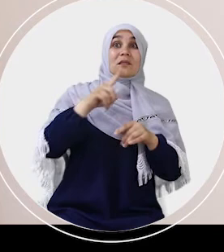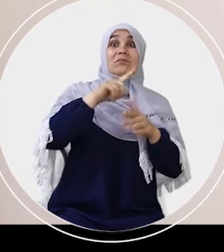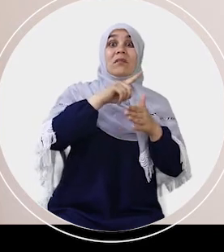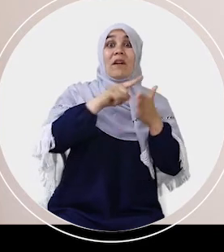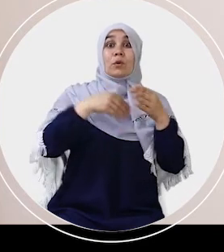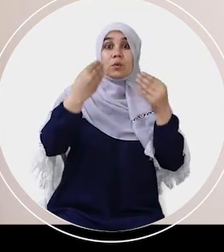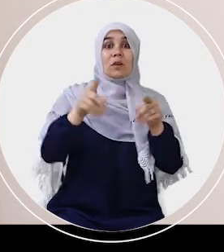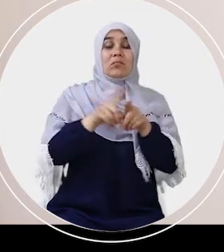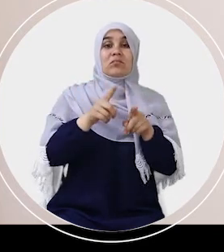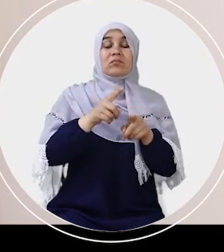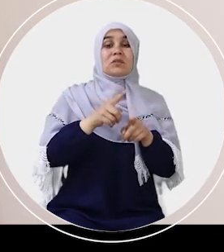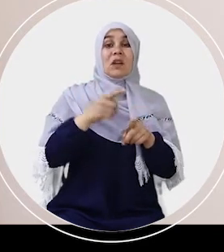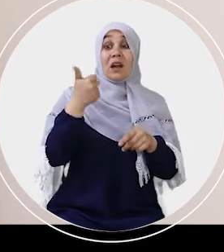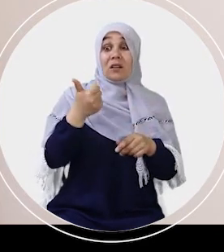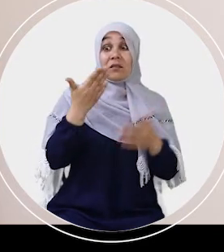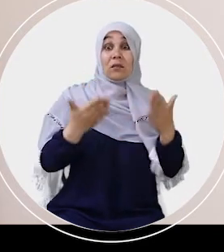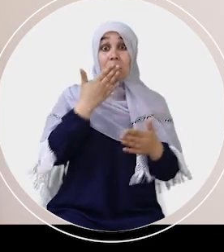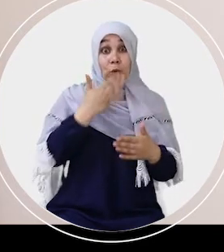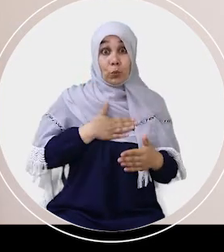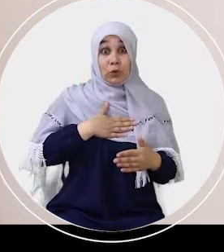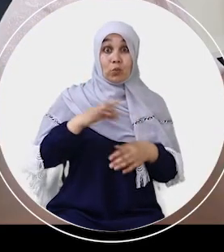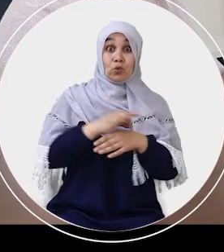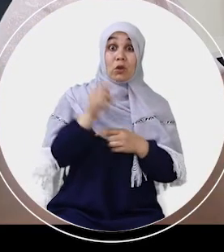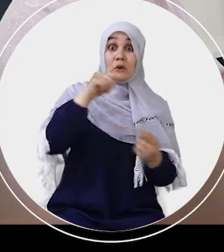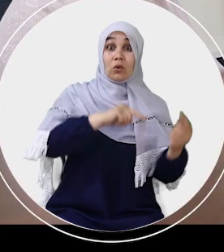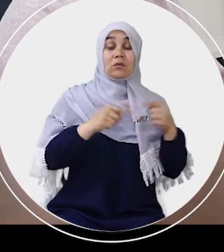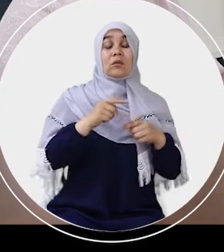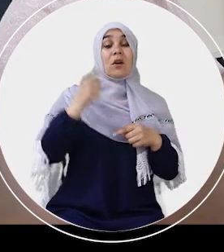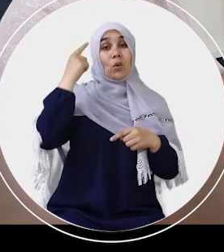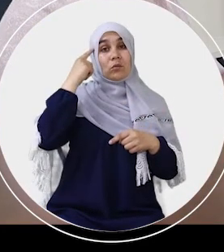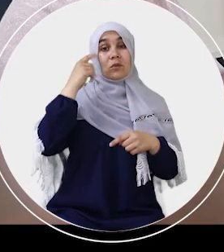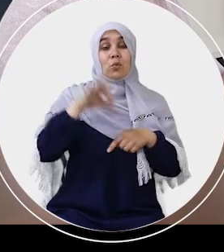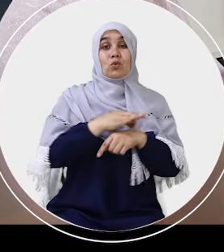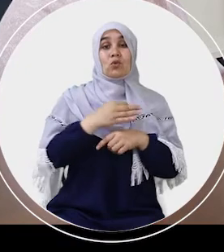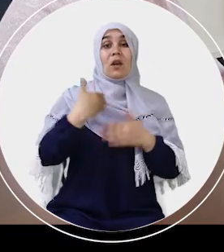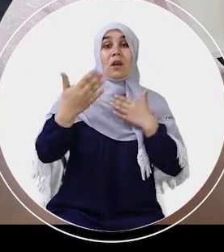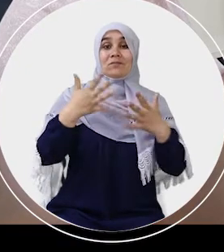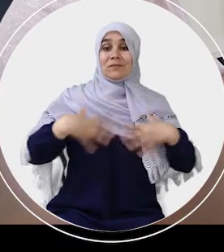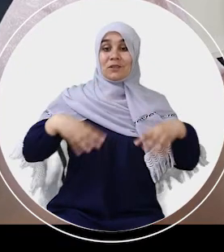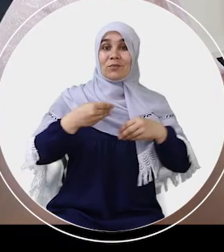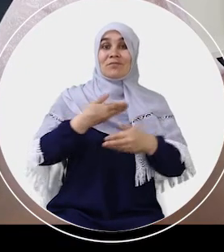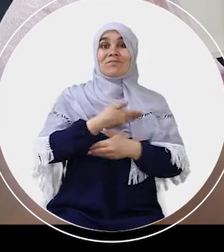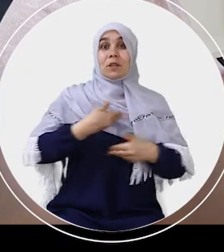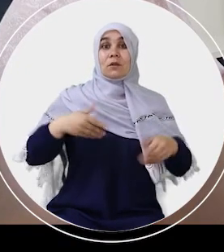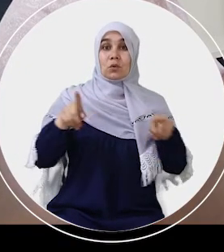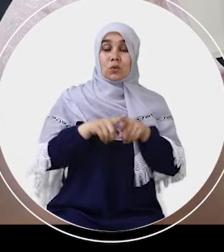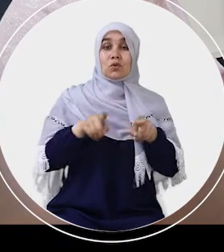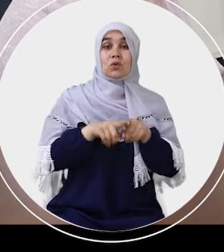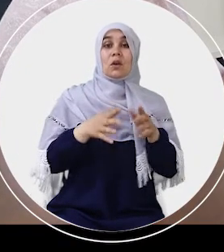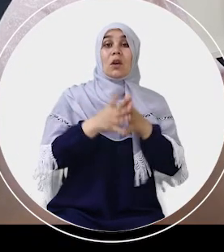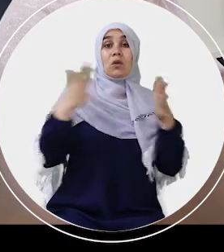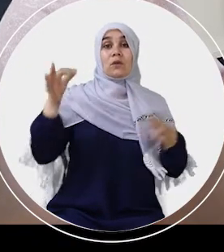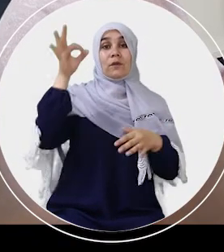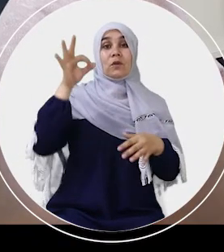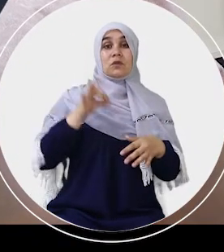chunki agar yaxshi ko'rsa er-ayolini, o'ylaymanki er-xotin munosabatida ham bu narsa eng katta